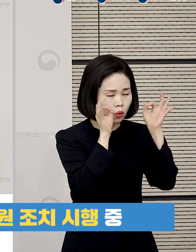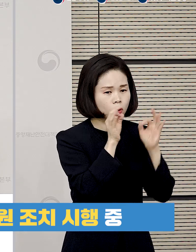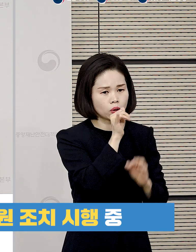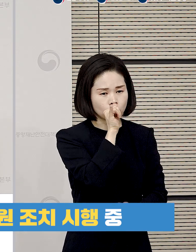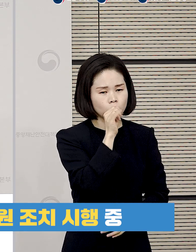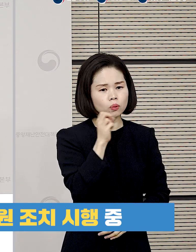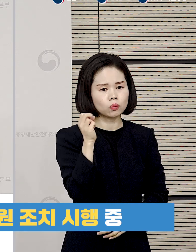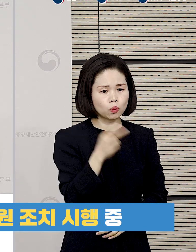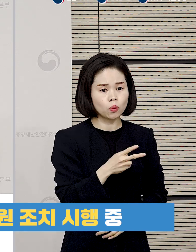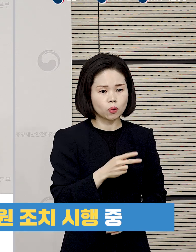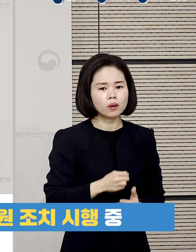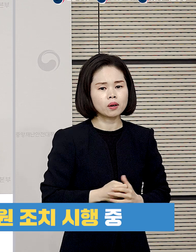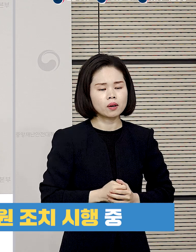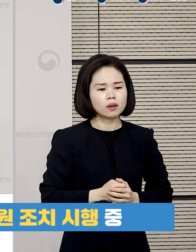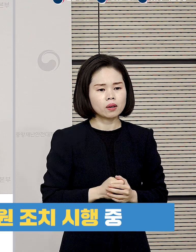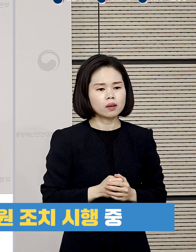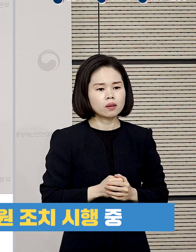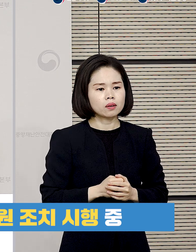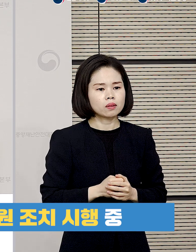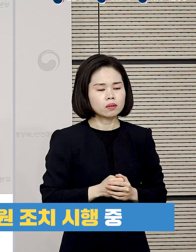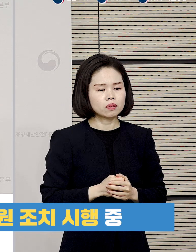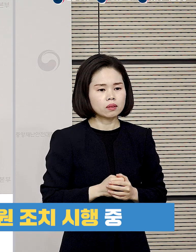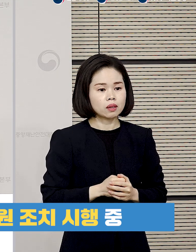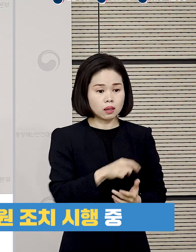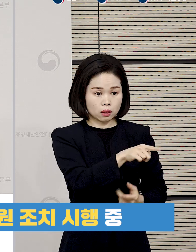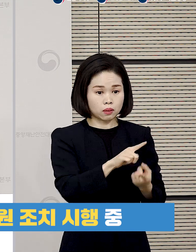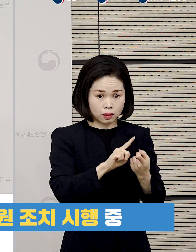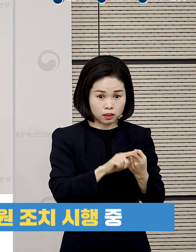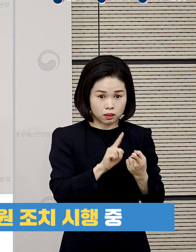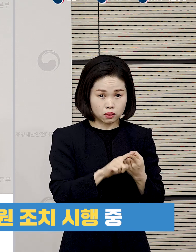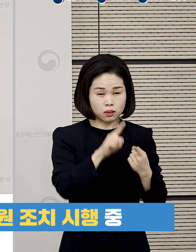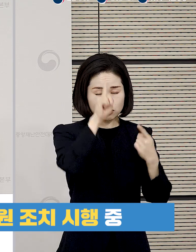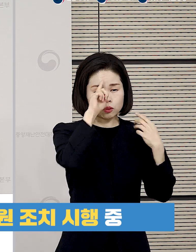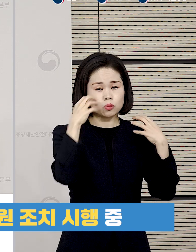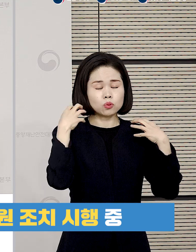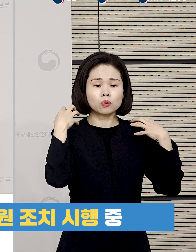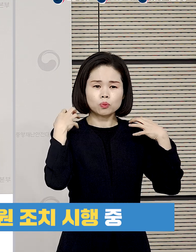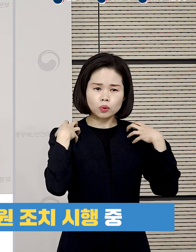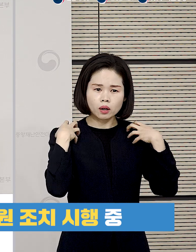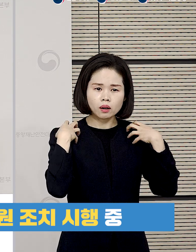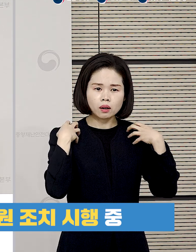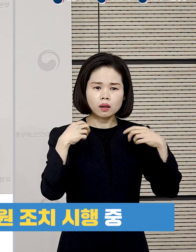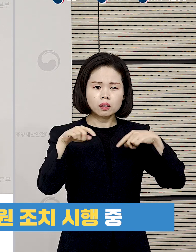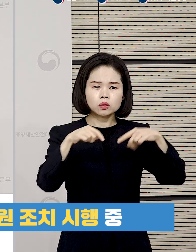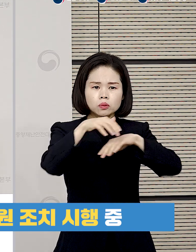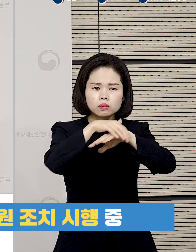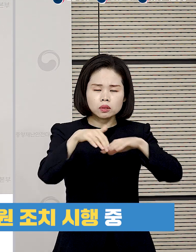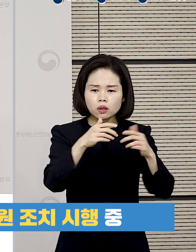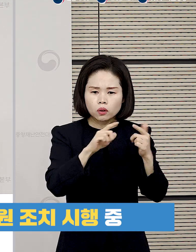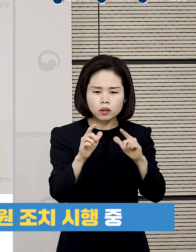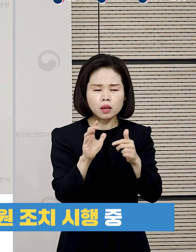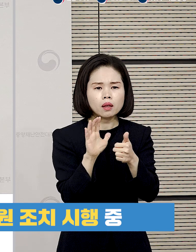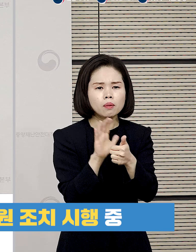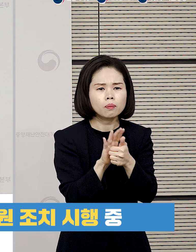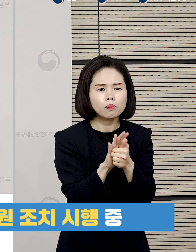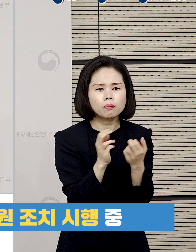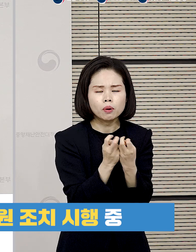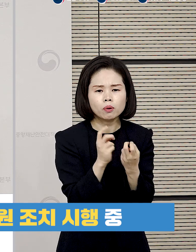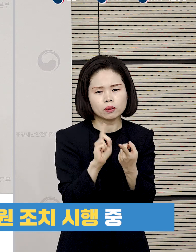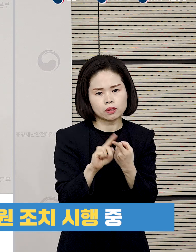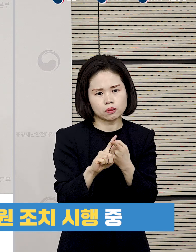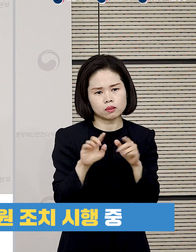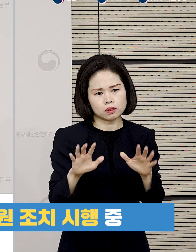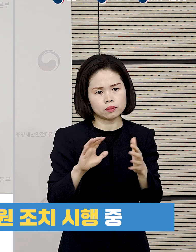직접 파악하기 위해서 노력하고 있고 이러한 부분에 있어서 정부가 어떠한 대책을 구체적으로